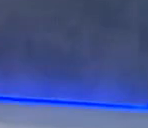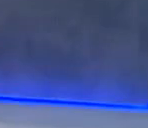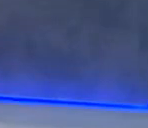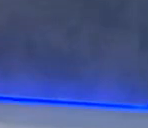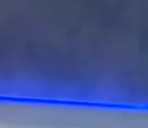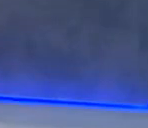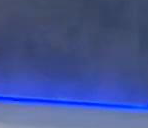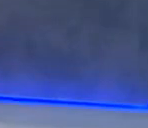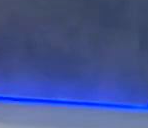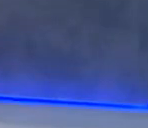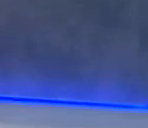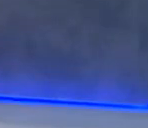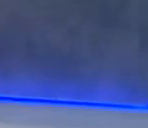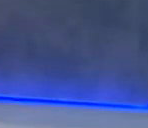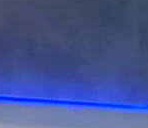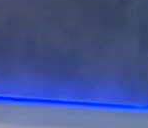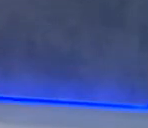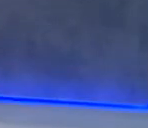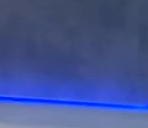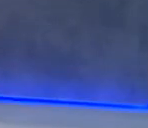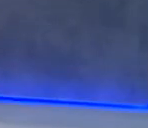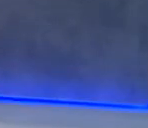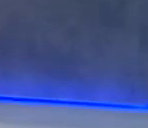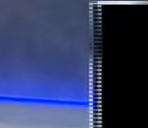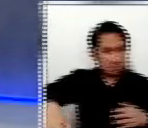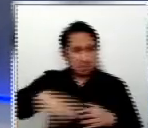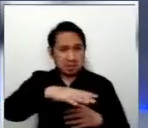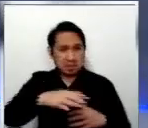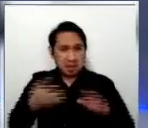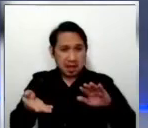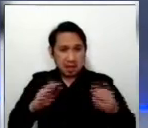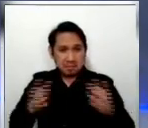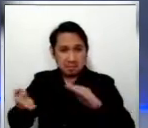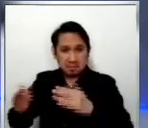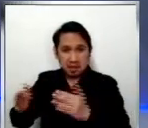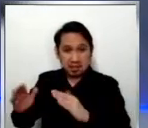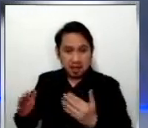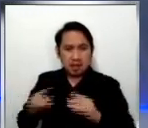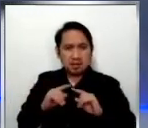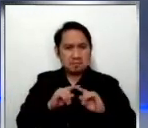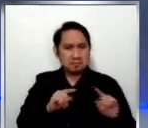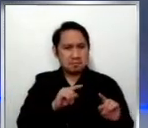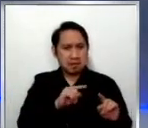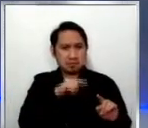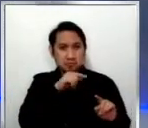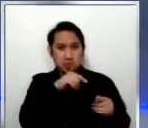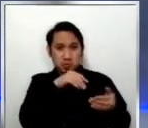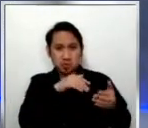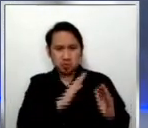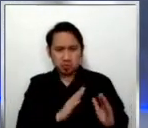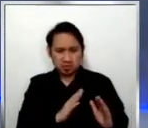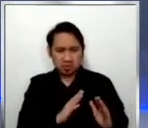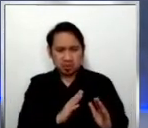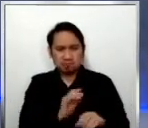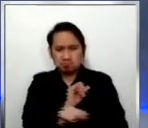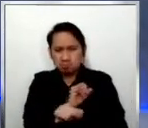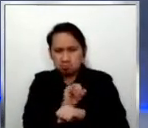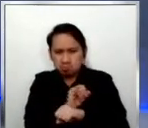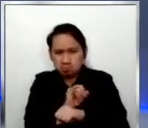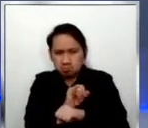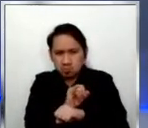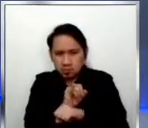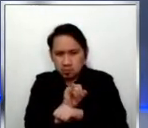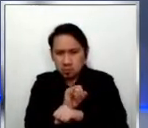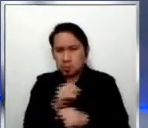Napapaligiran man ng mga patay, buhay na buhay ang determinasyong makapagtapos ng isang estudyanteng nakatira sa loob ng Manila